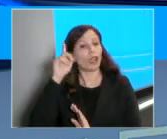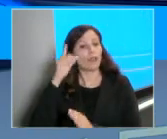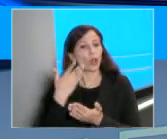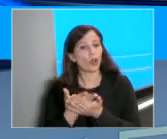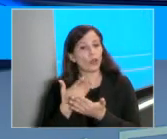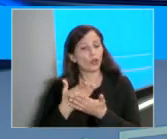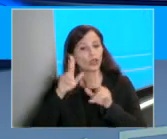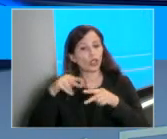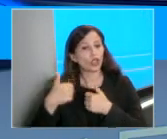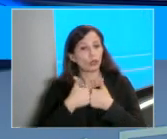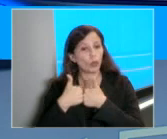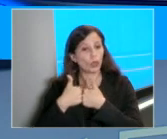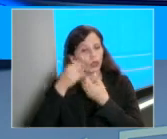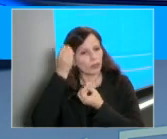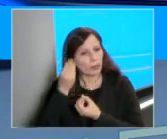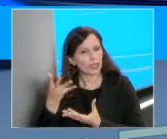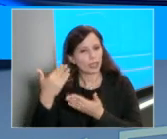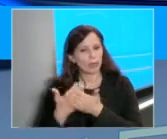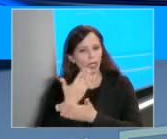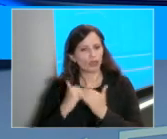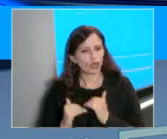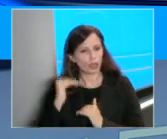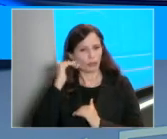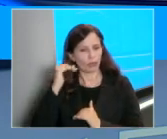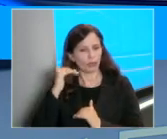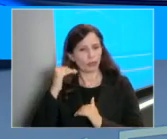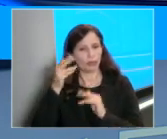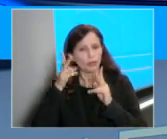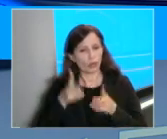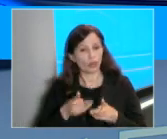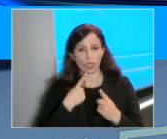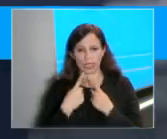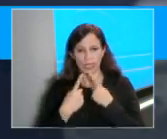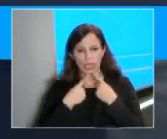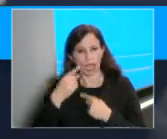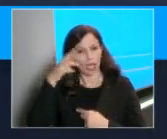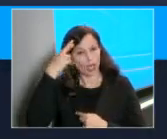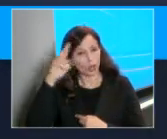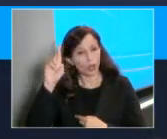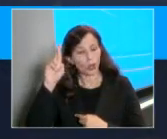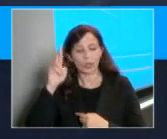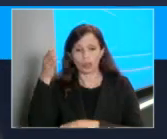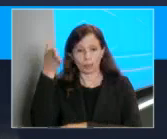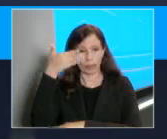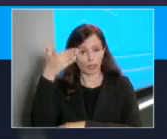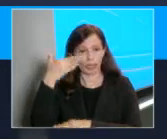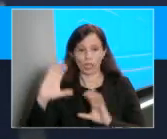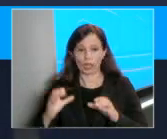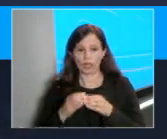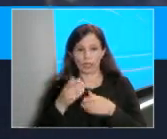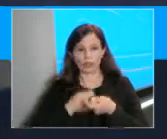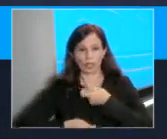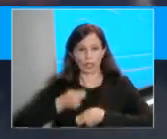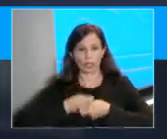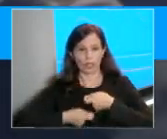שישנה התמודדות וישנה מסרים חדשים שצפים ועולים, מאפשרים שיח רעיוני, שיח מדיני, שיח חברתי ושיח